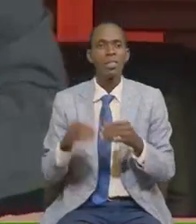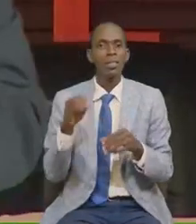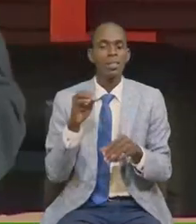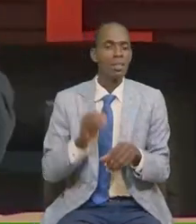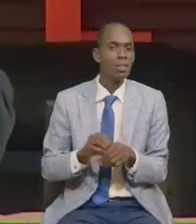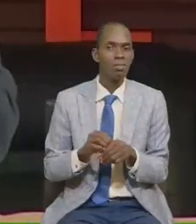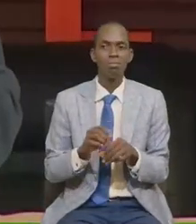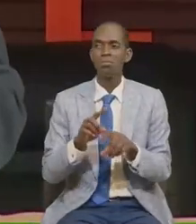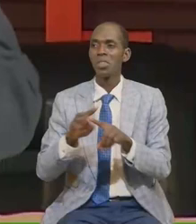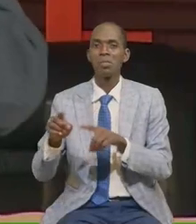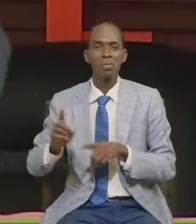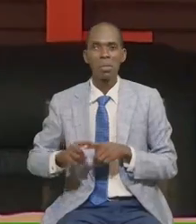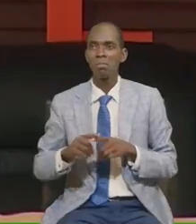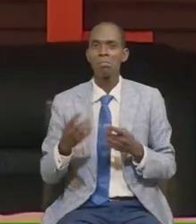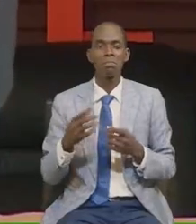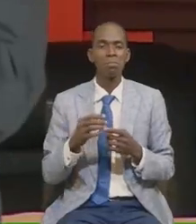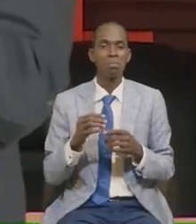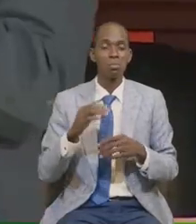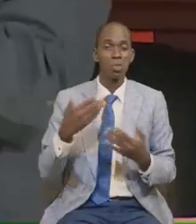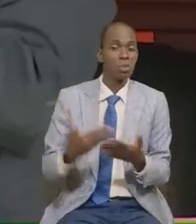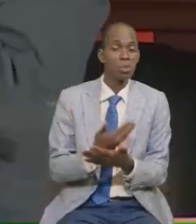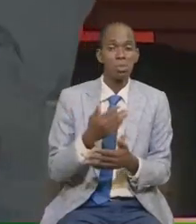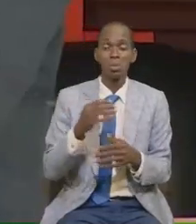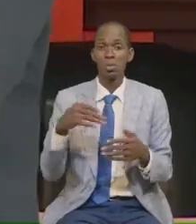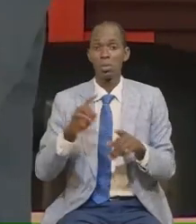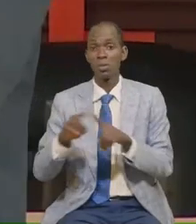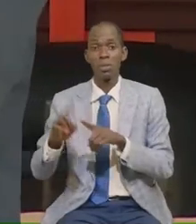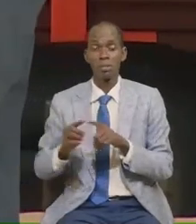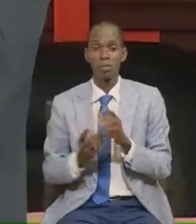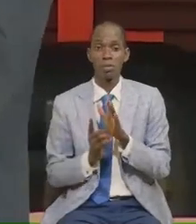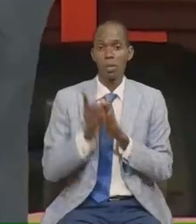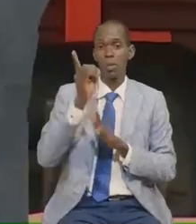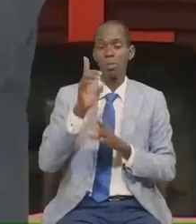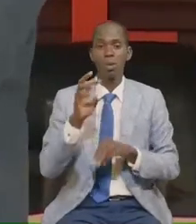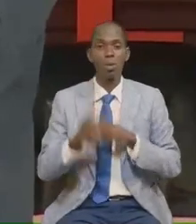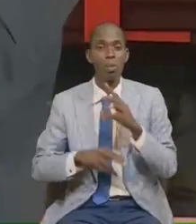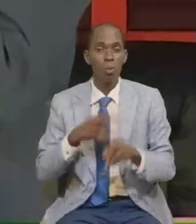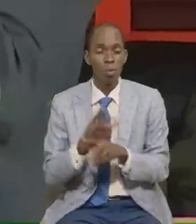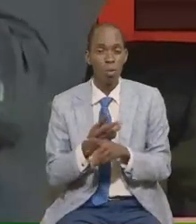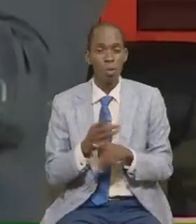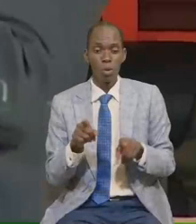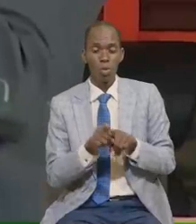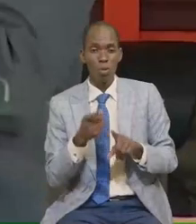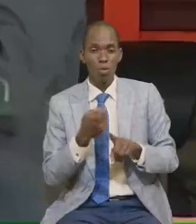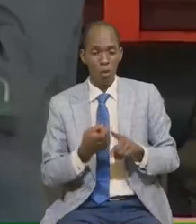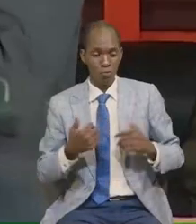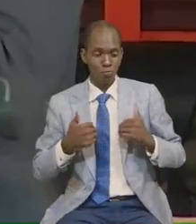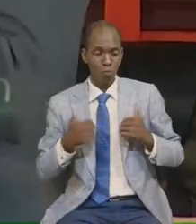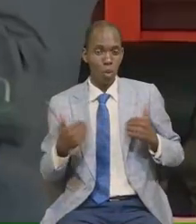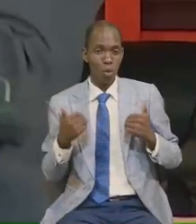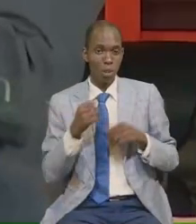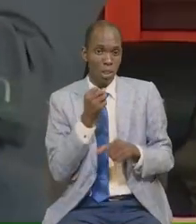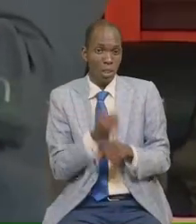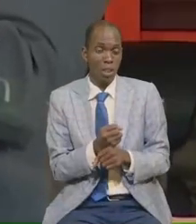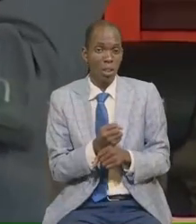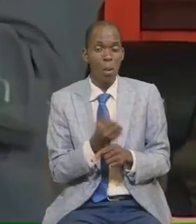monde civilisé en griffe même depuis la naissance avant même